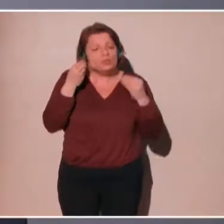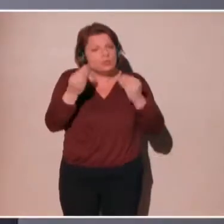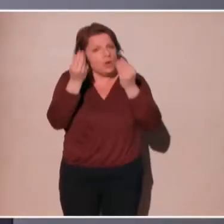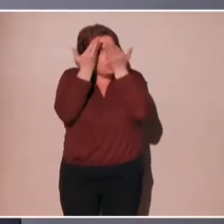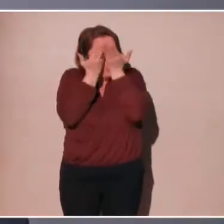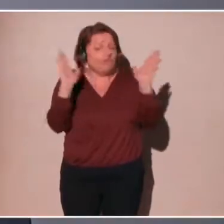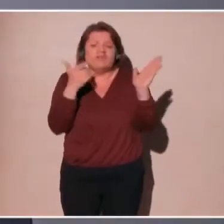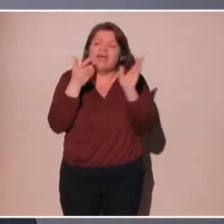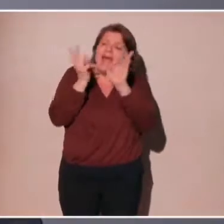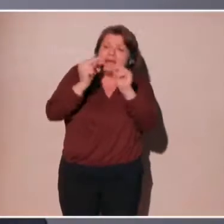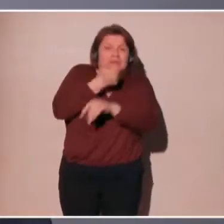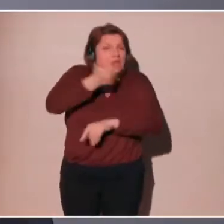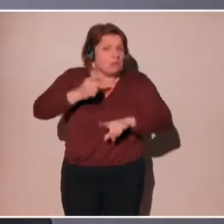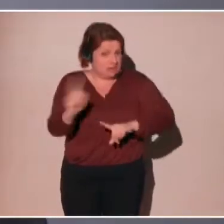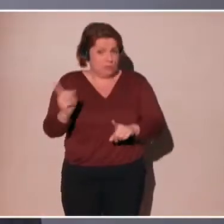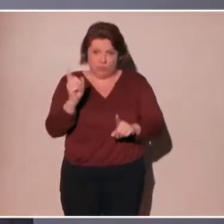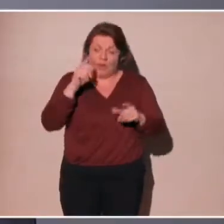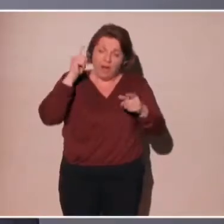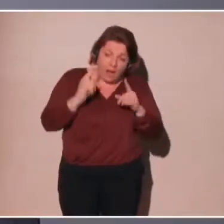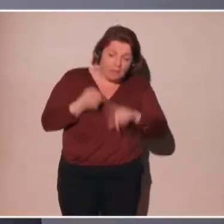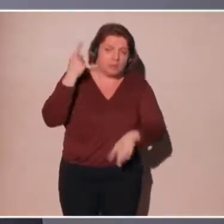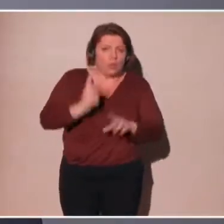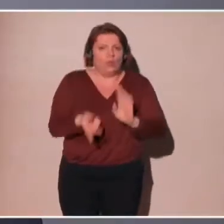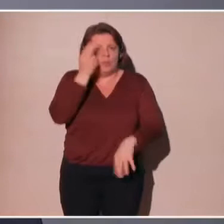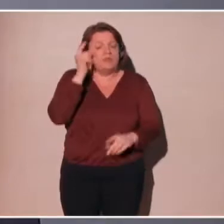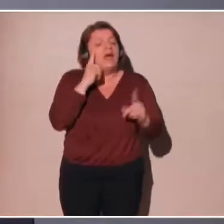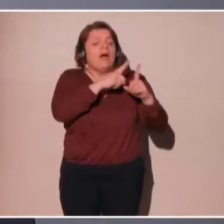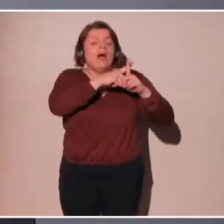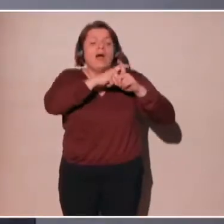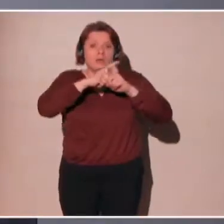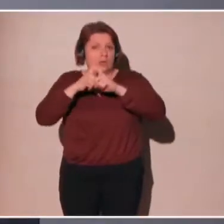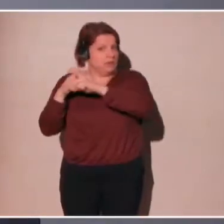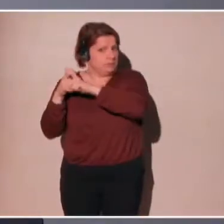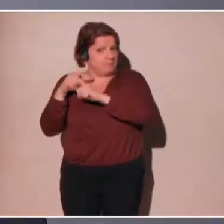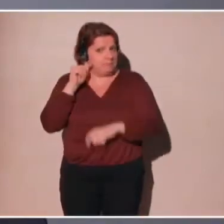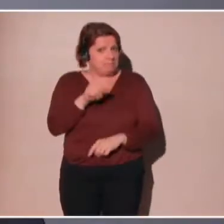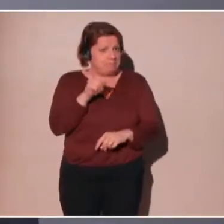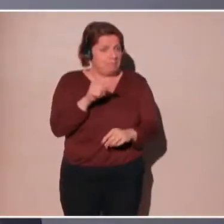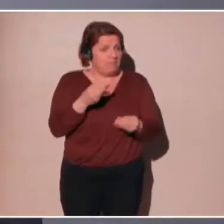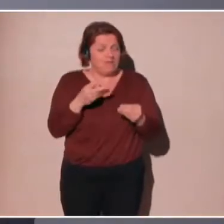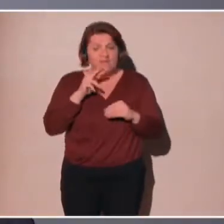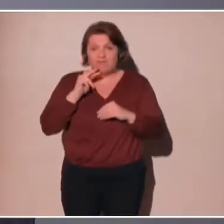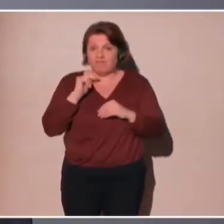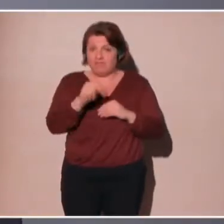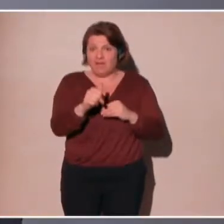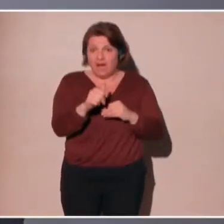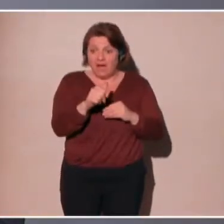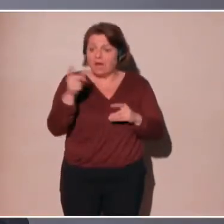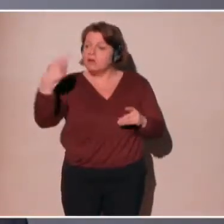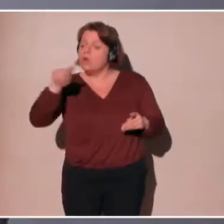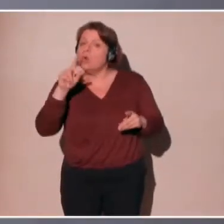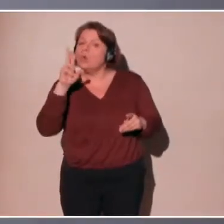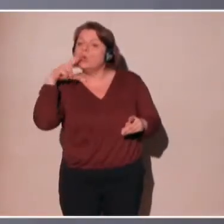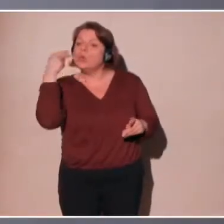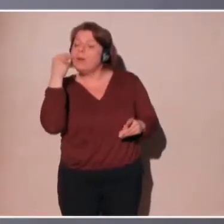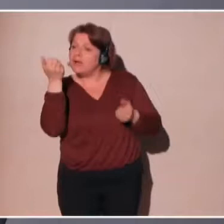simplement l'explicabilité. Les algorithmes vont amener à soutenir des décisions prises par des humains, mais